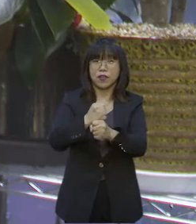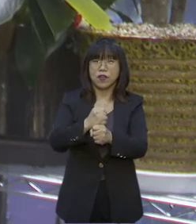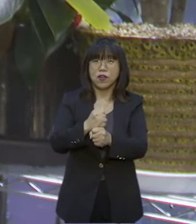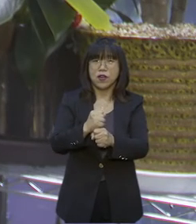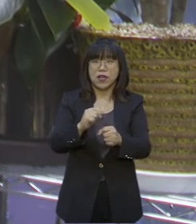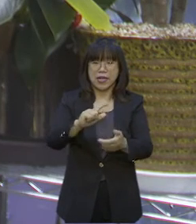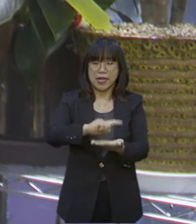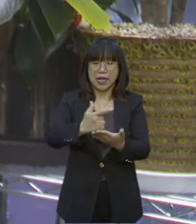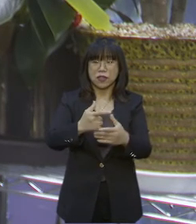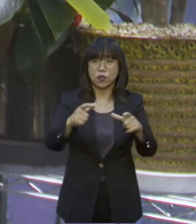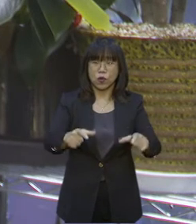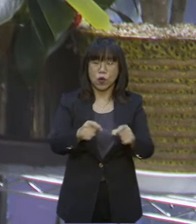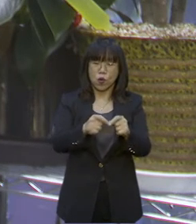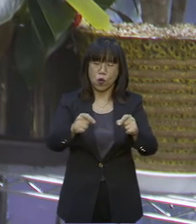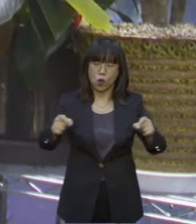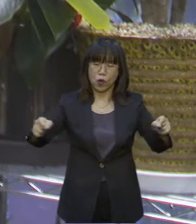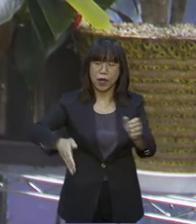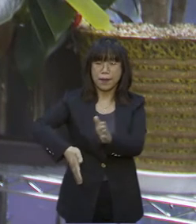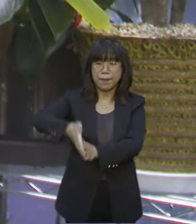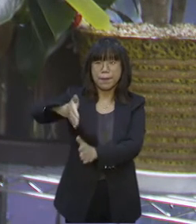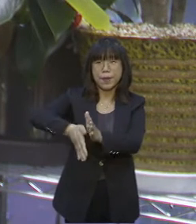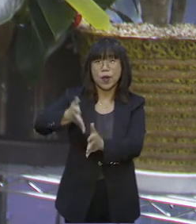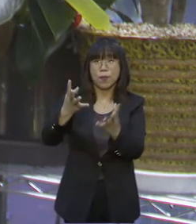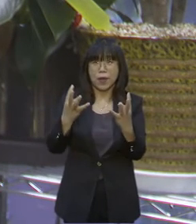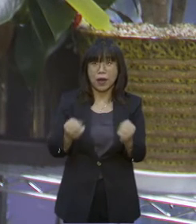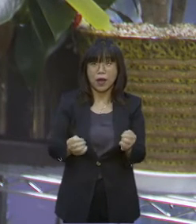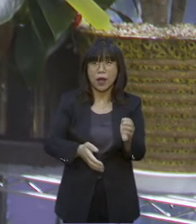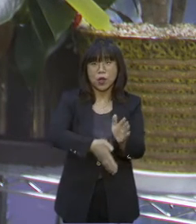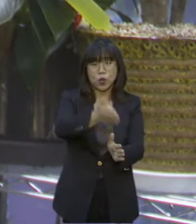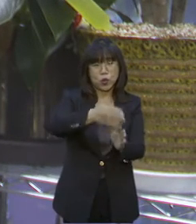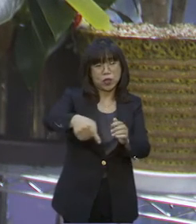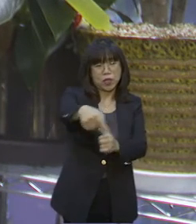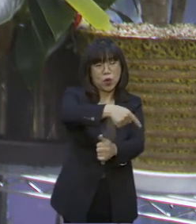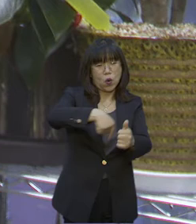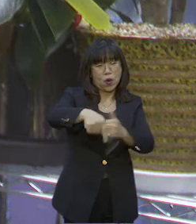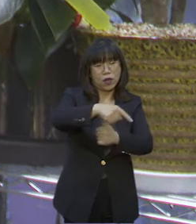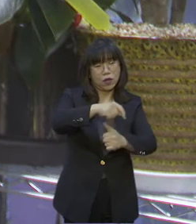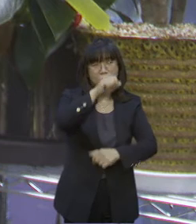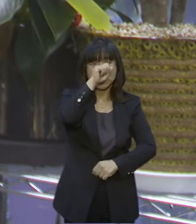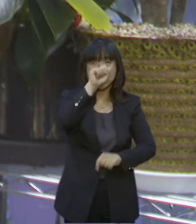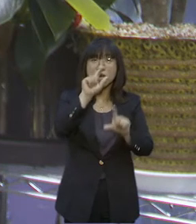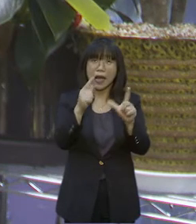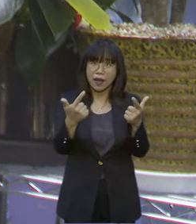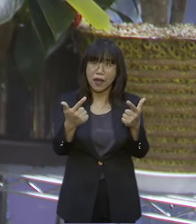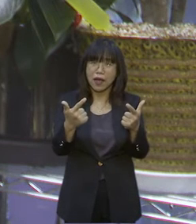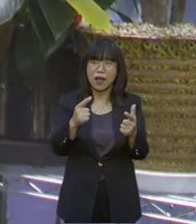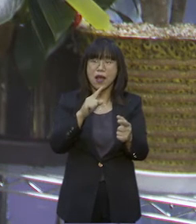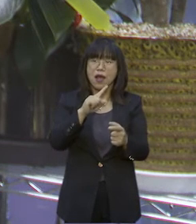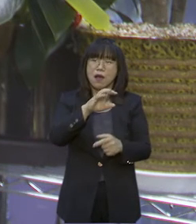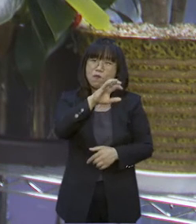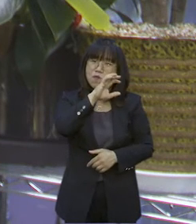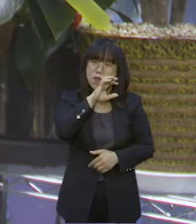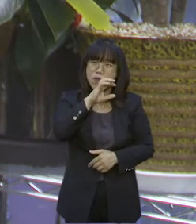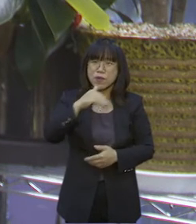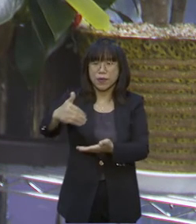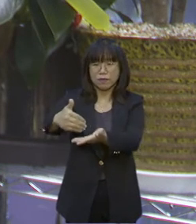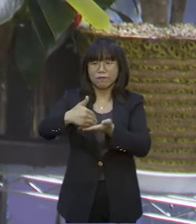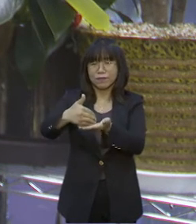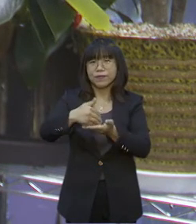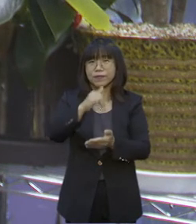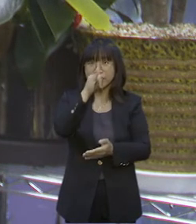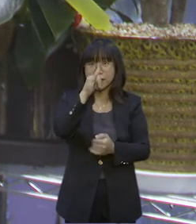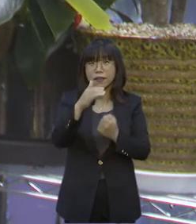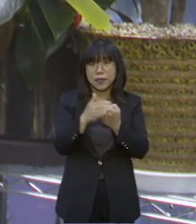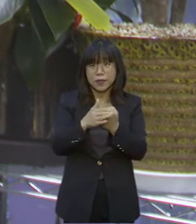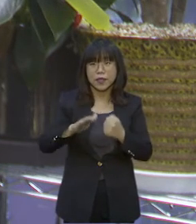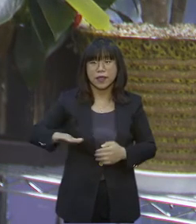강서구에는 오래된 옹벽들이 많아 도시 환경과 지역 이미지에 나쁜 영향을 준다는 주민들의 민원이